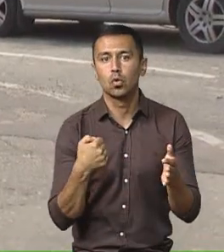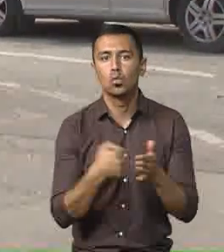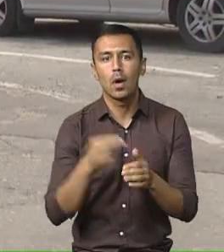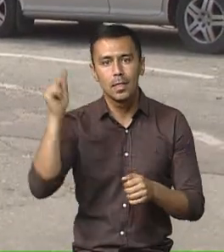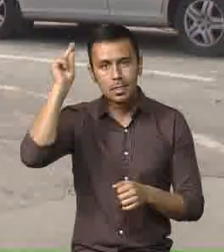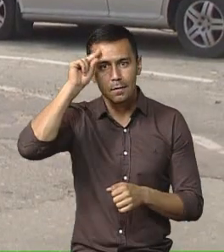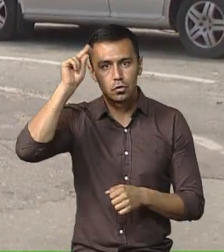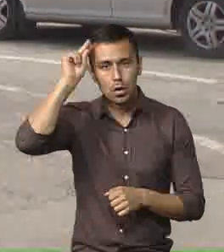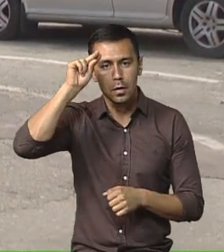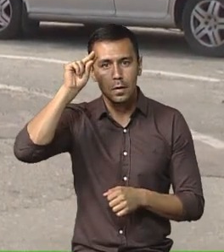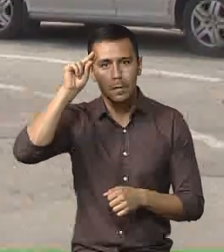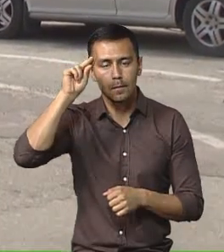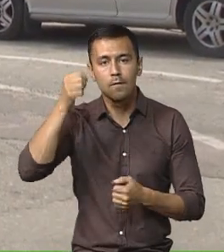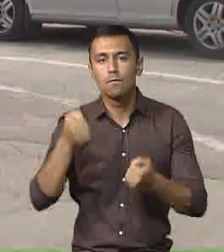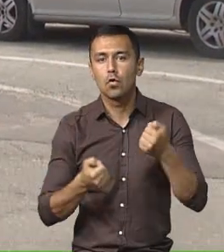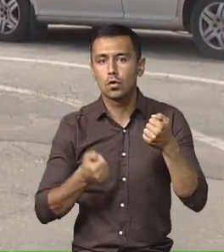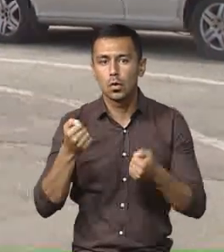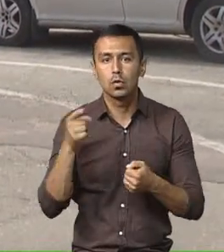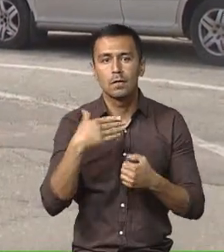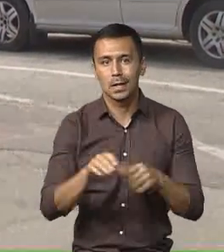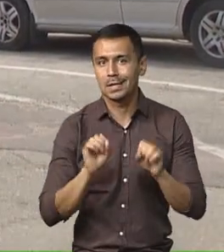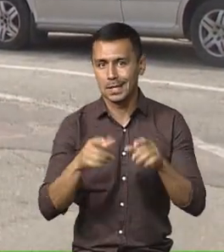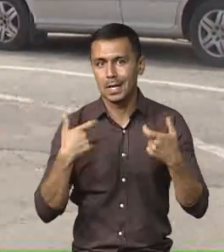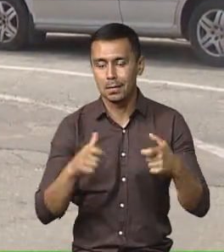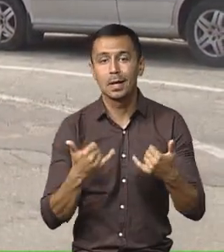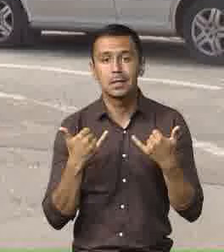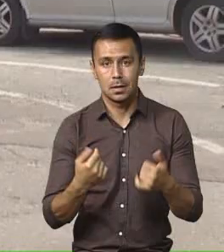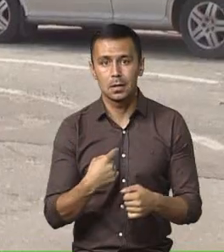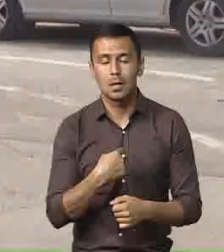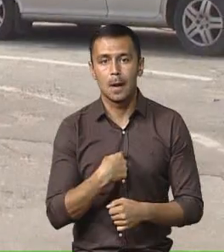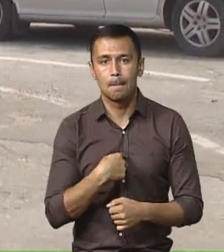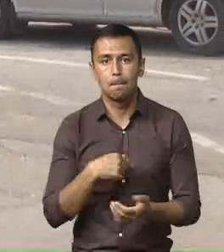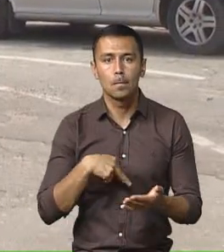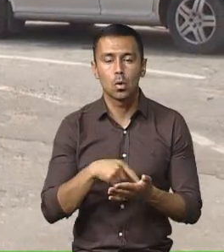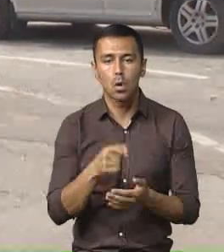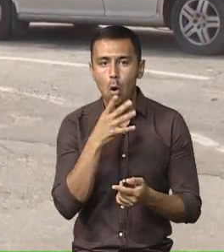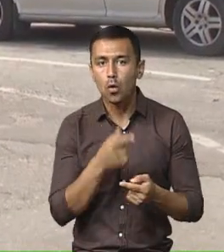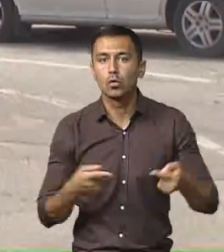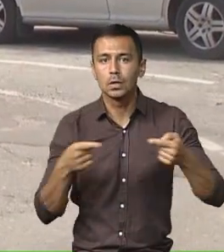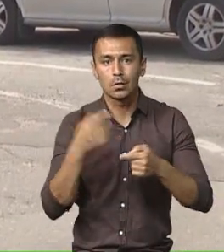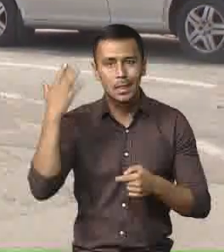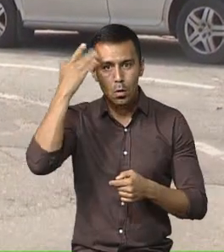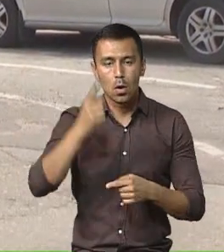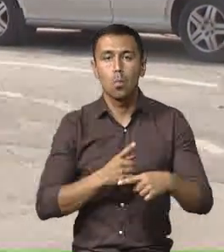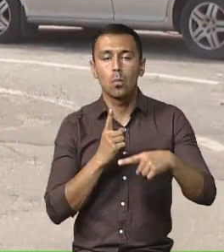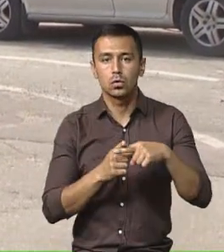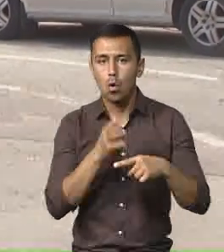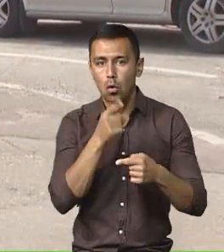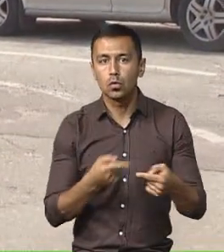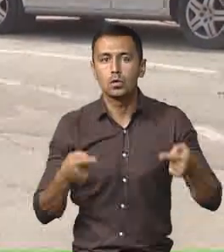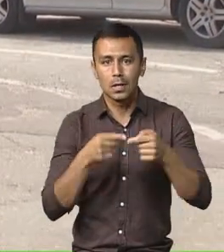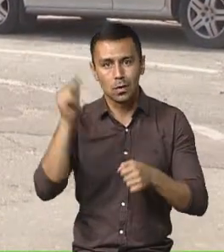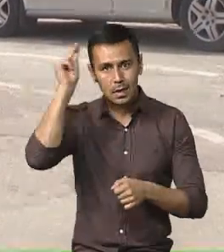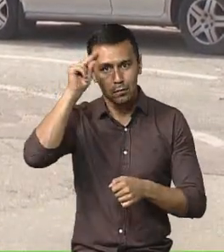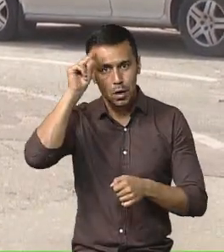навчання водінню і тоді вже здаєш екзамен. Зараз же я проходила одночасно теорію і одночасно